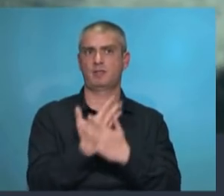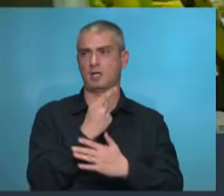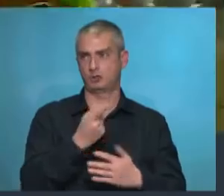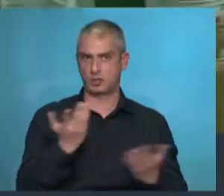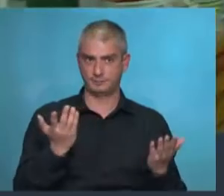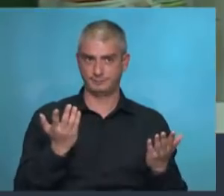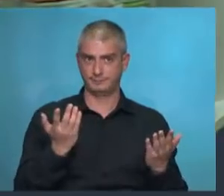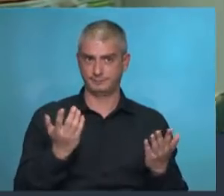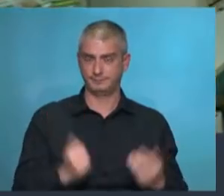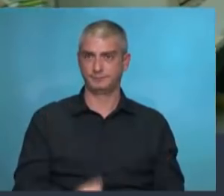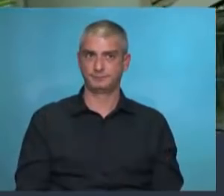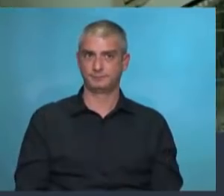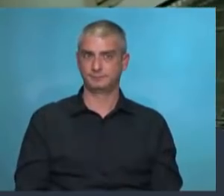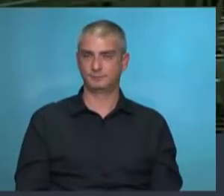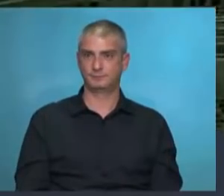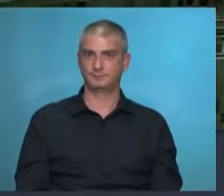حدشة